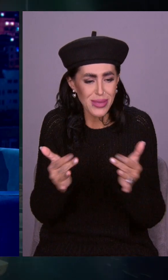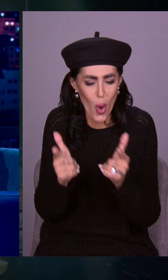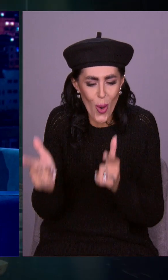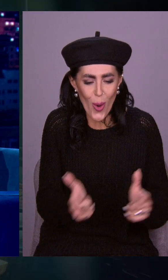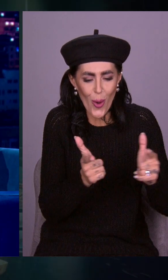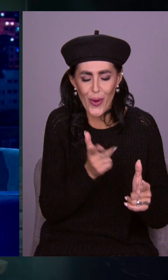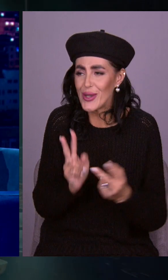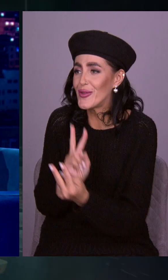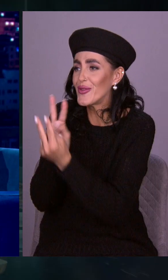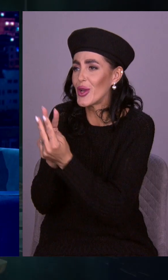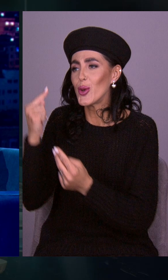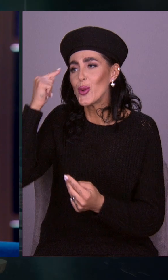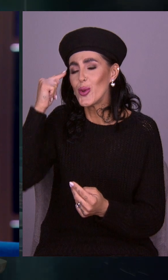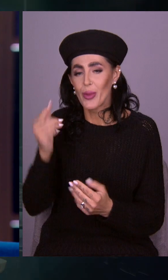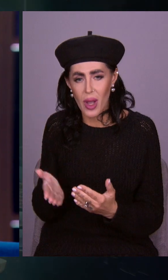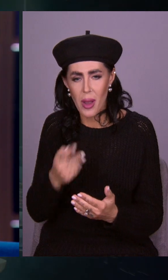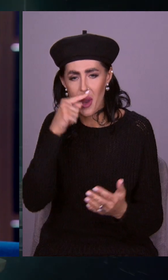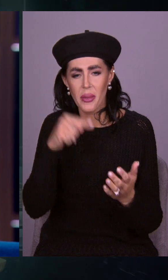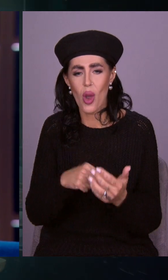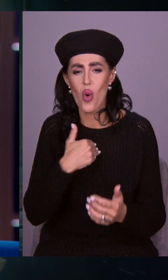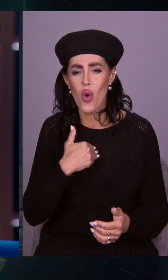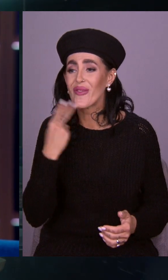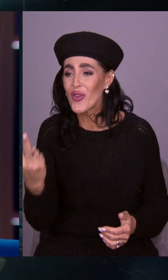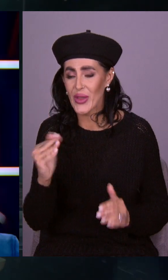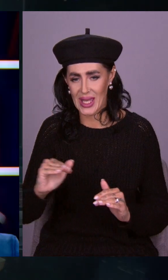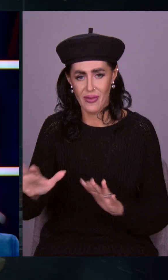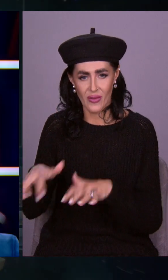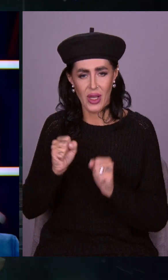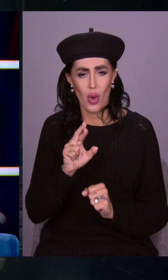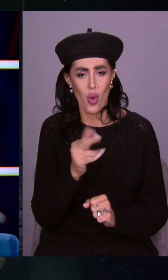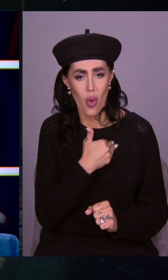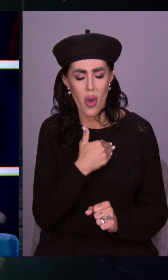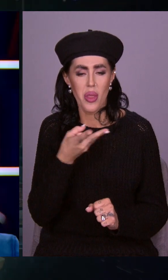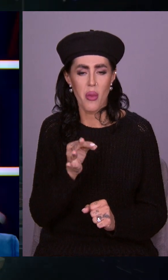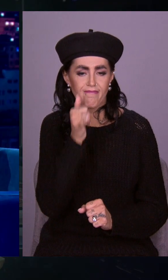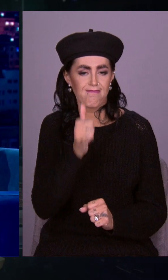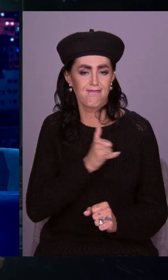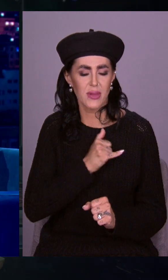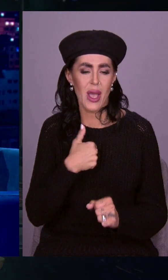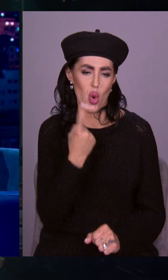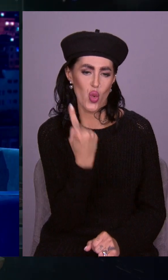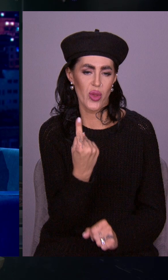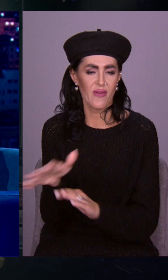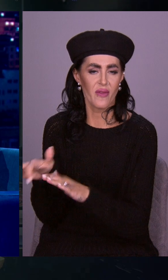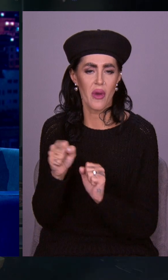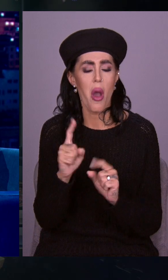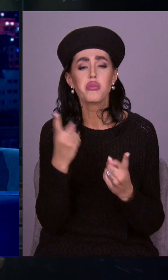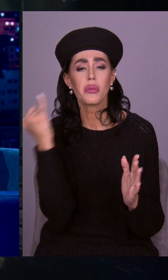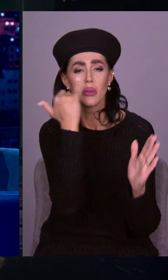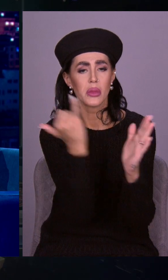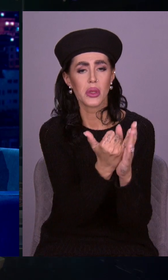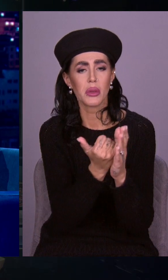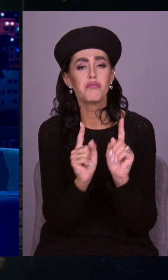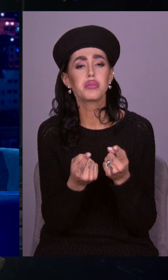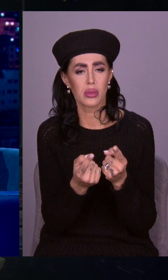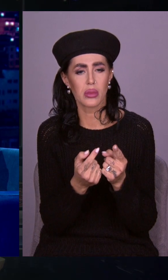взагалі-то розраховували на двох дітей. Але нам не дозволили. А ви хотіли двох? Так, так. Слухай, ми планували двох. А чому не дозволили?